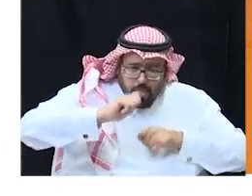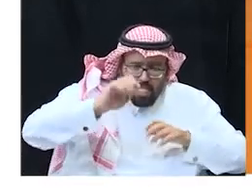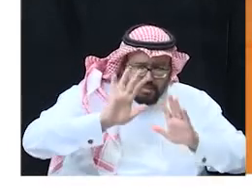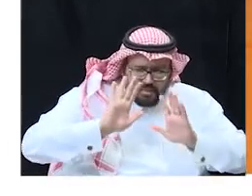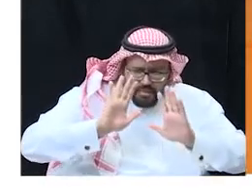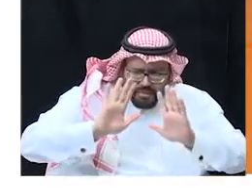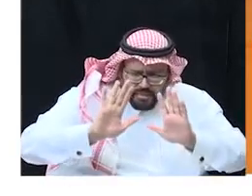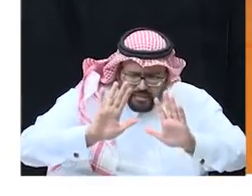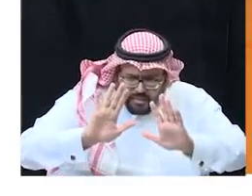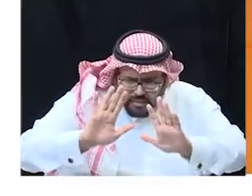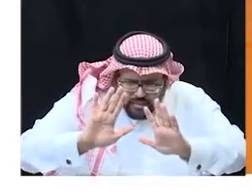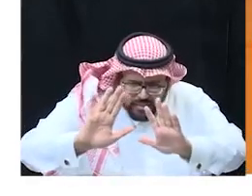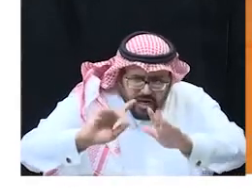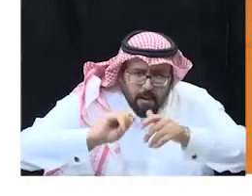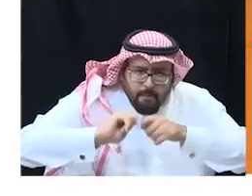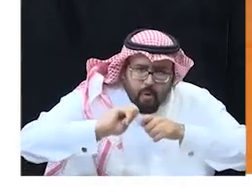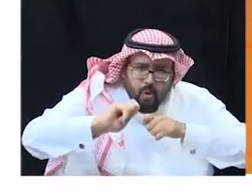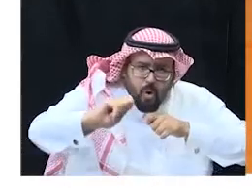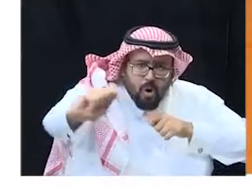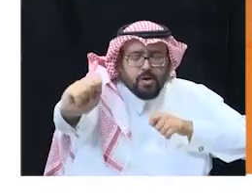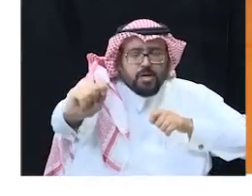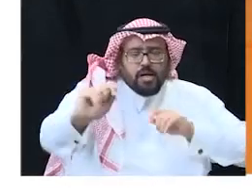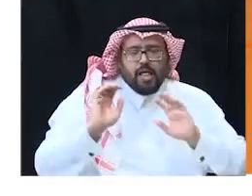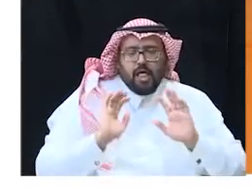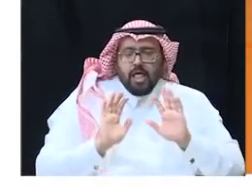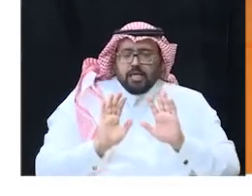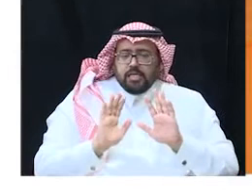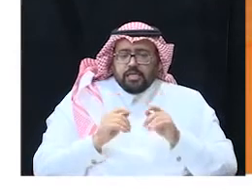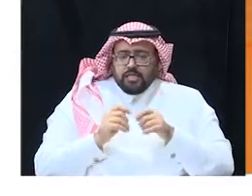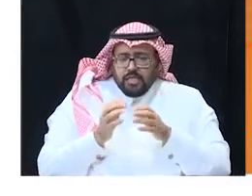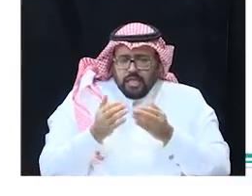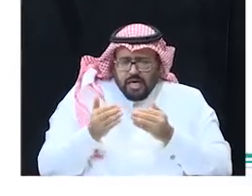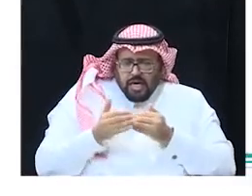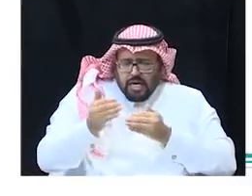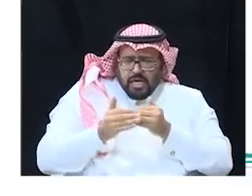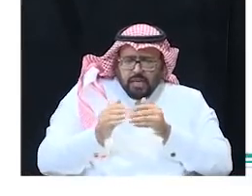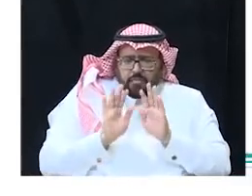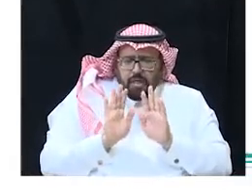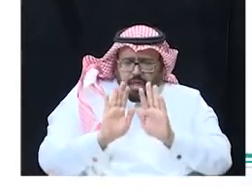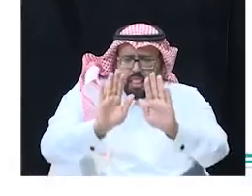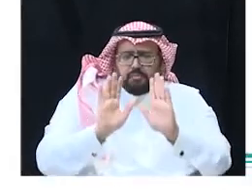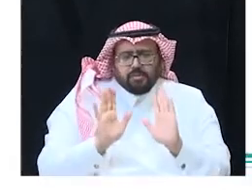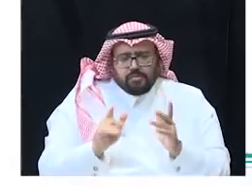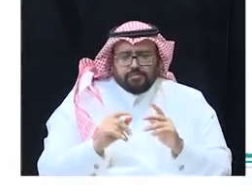أستمر في تأثير القوة عليه، أزود قوة الدفع عليه.